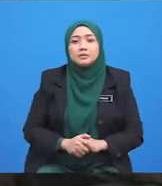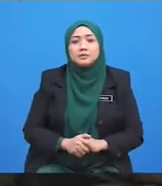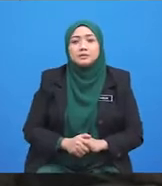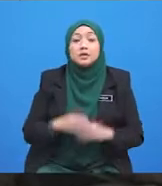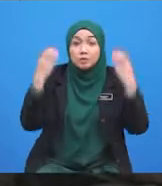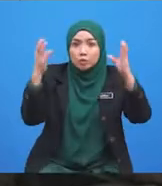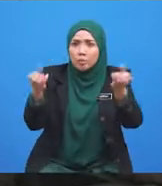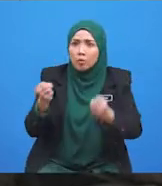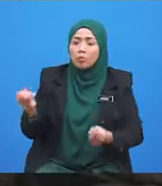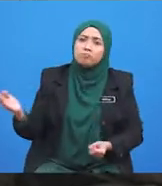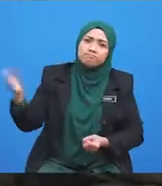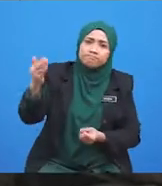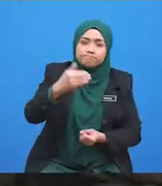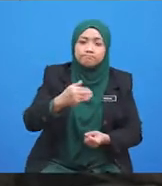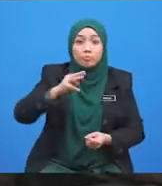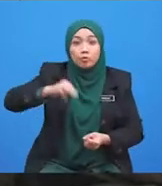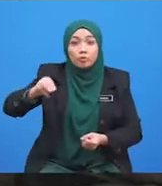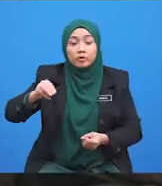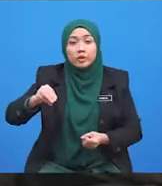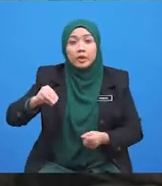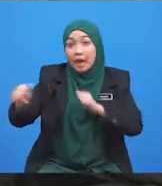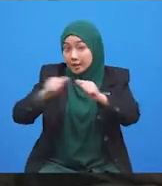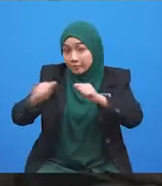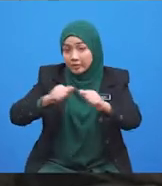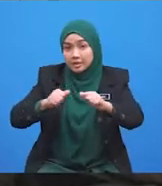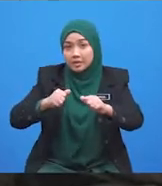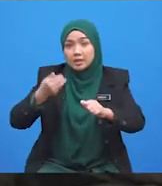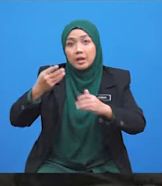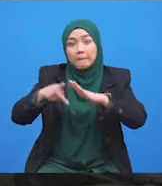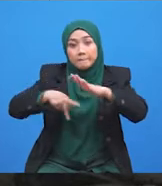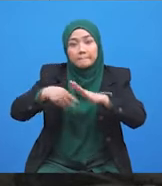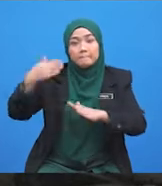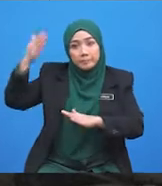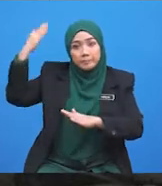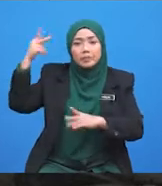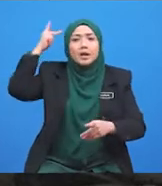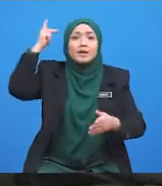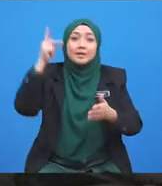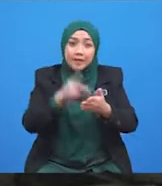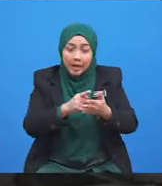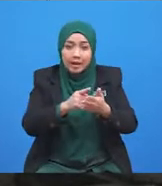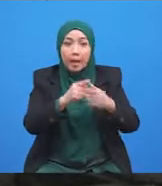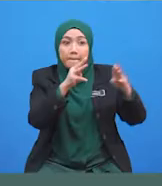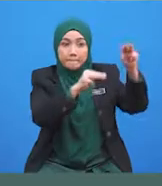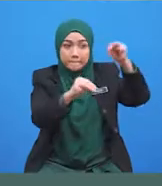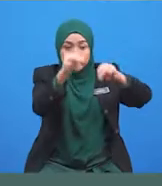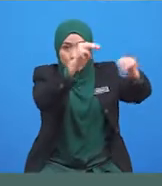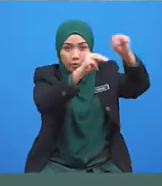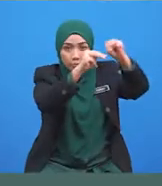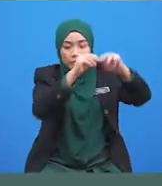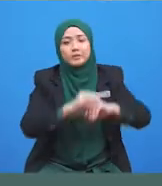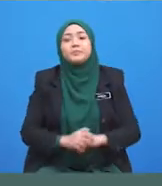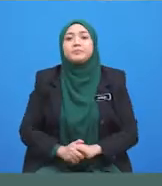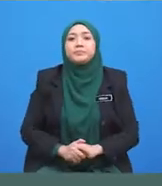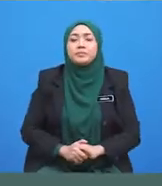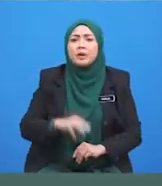ke aktiviti zaman prasejarah yang seterusnya, iaitu mengenali monumen. Baiklah